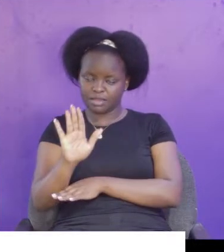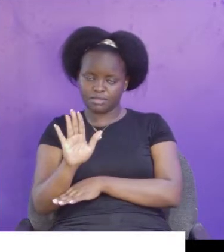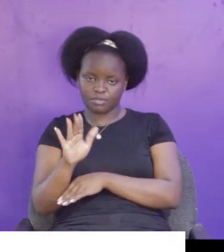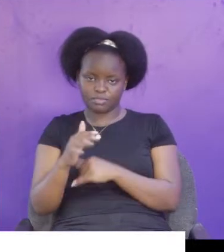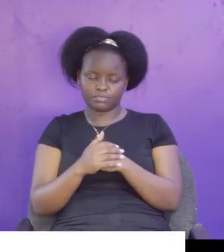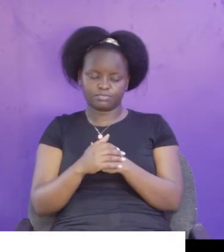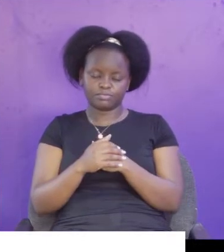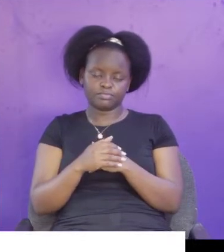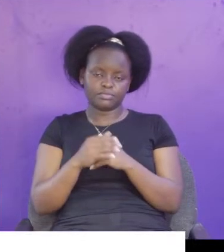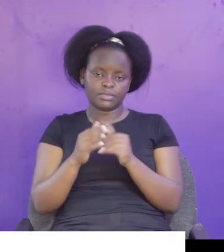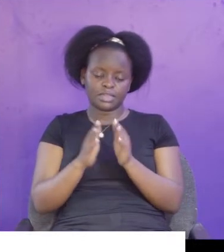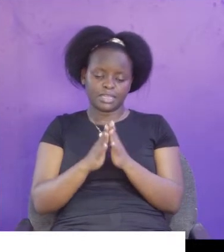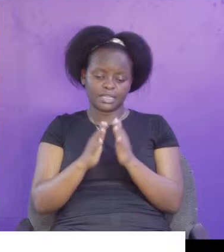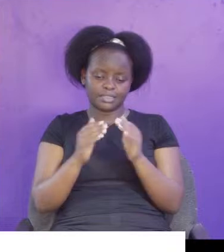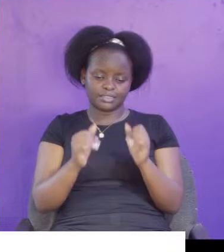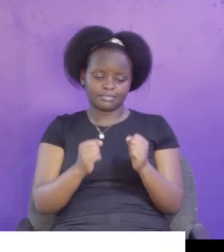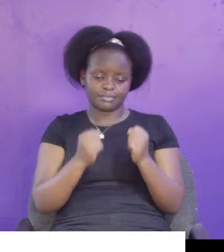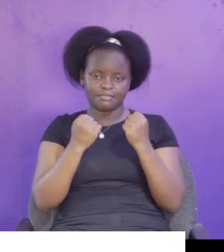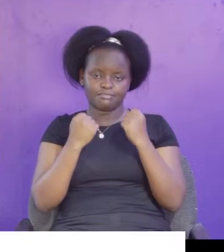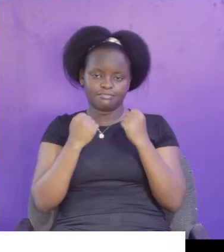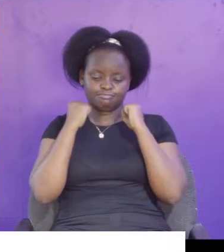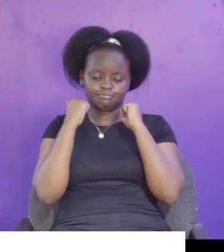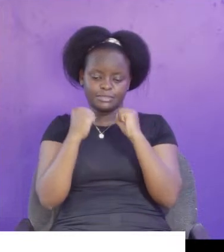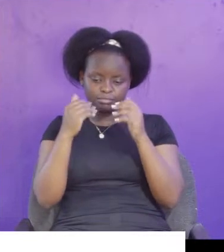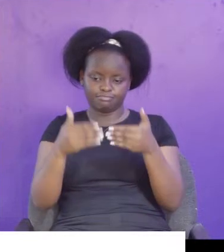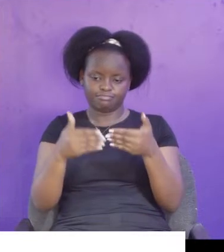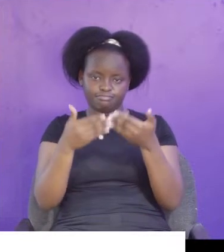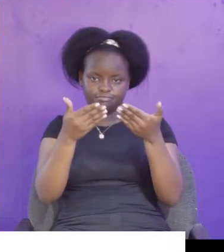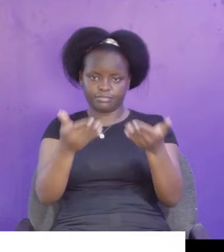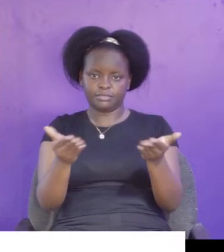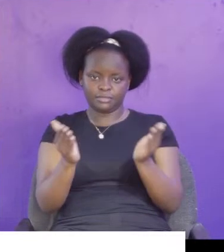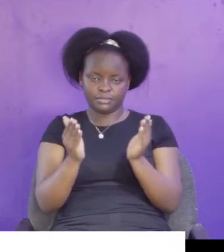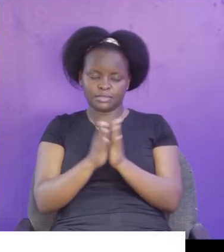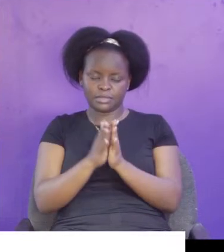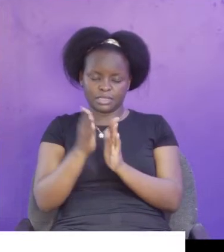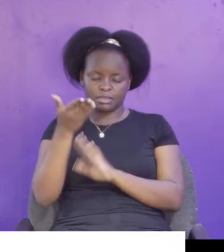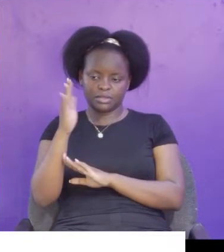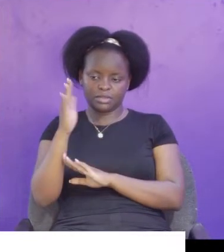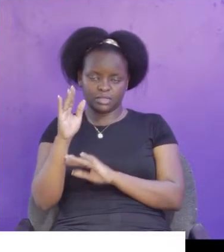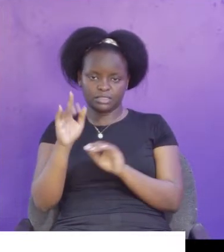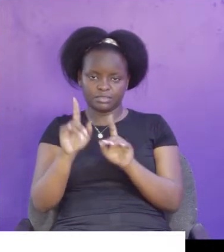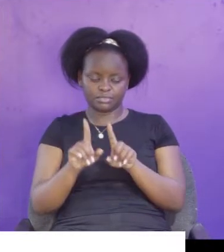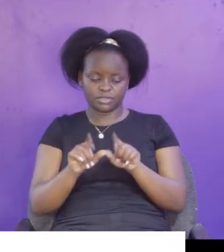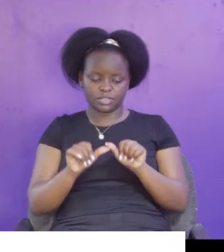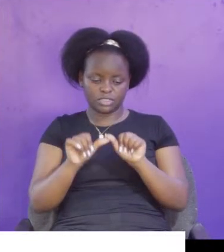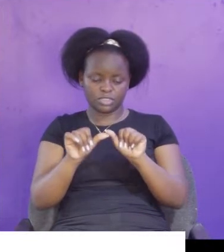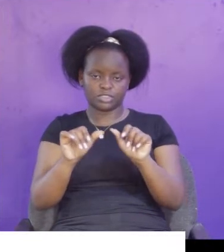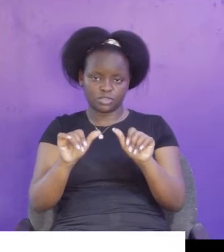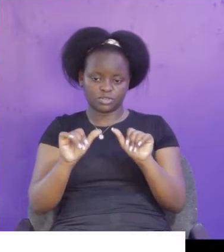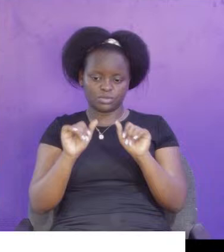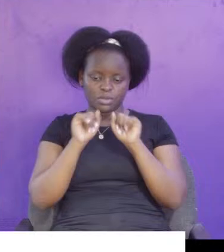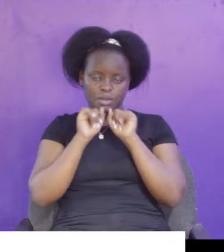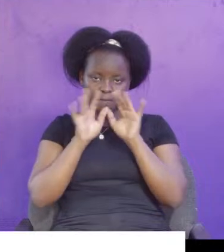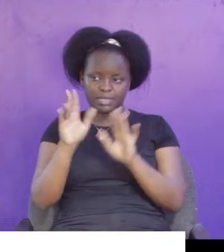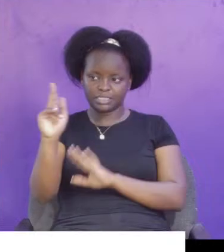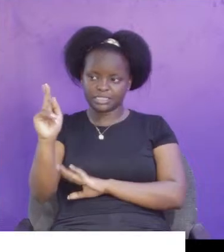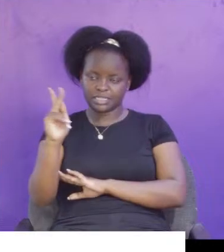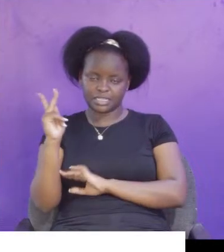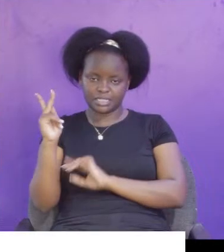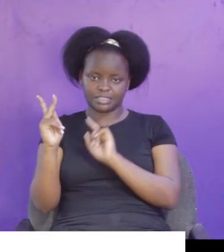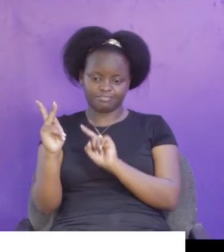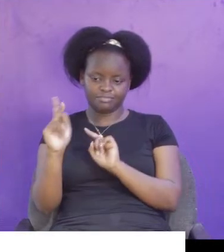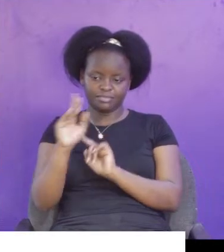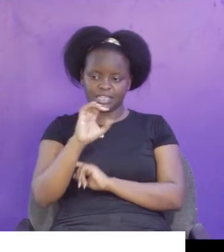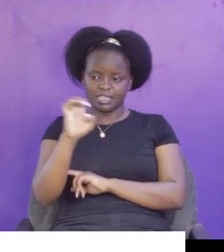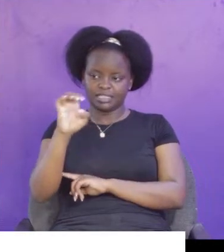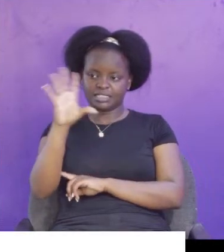awafariji na awapatie nguvu, na Mungu aendelee kuibariki Kenya hii yetu, Afrika Mashariki